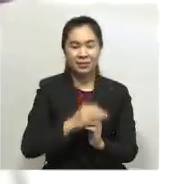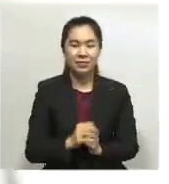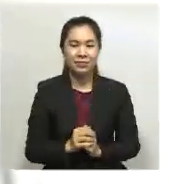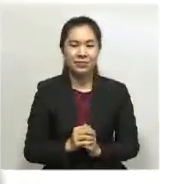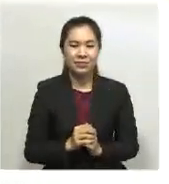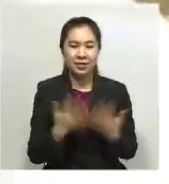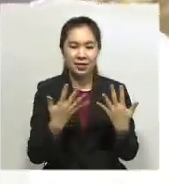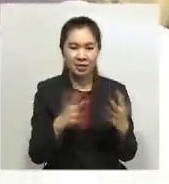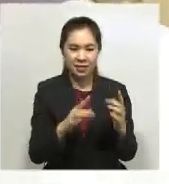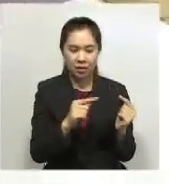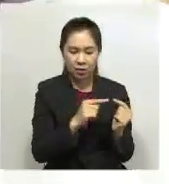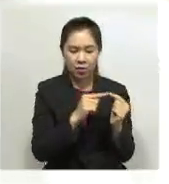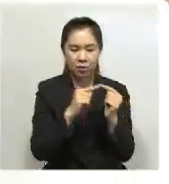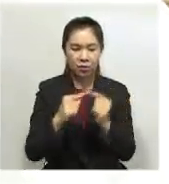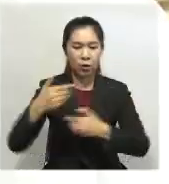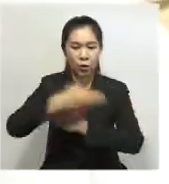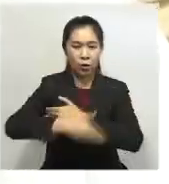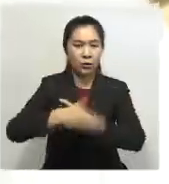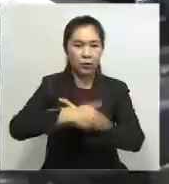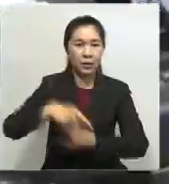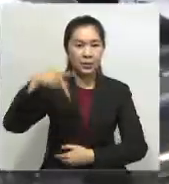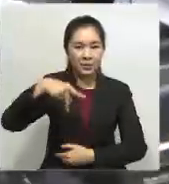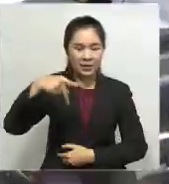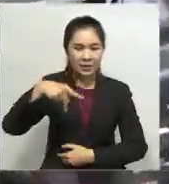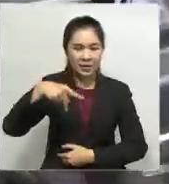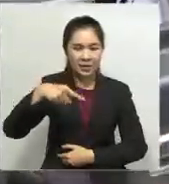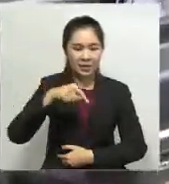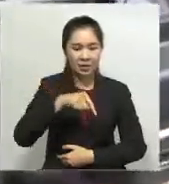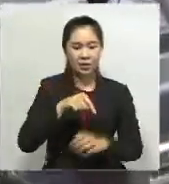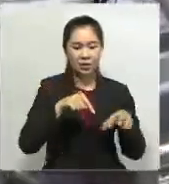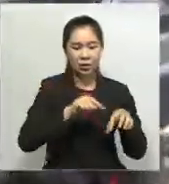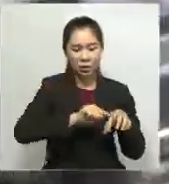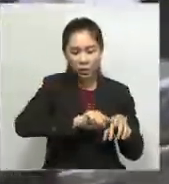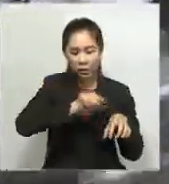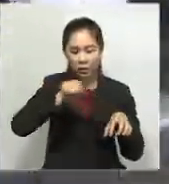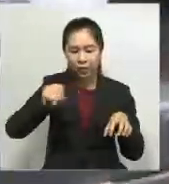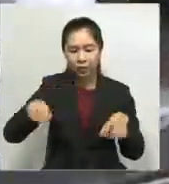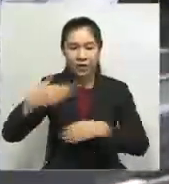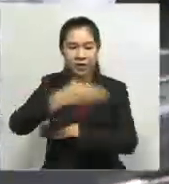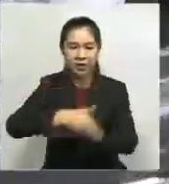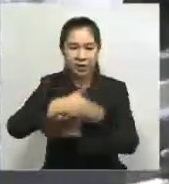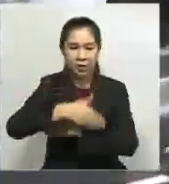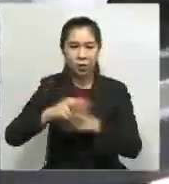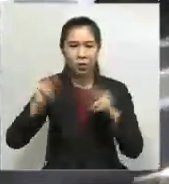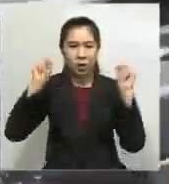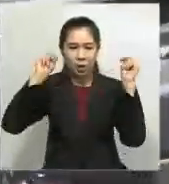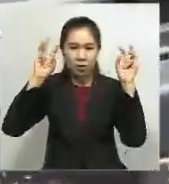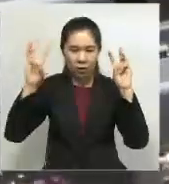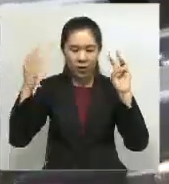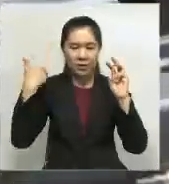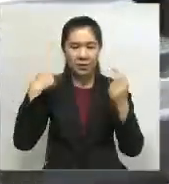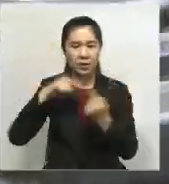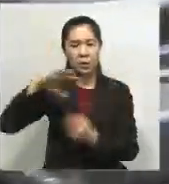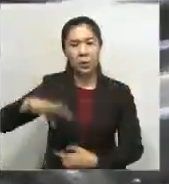จะเดินทางไปนะคะโดยขบวนรถไฟพิเศษจากสถานีรถไฟชุมแสงไปยังสถานีรถไฟนครสวรรค์ที่ตำบลหนองปริงอำเ